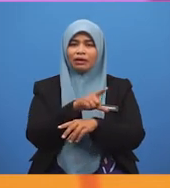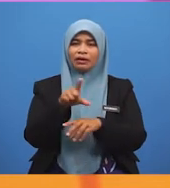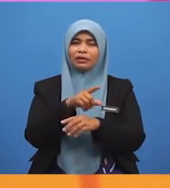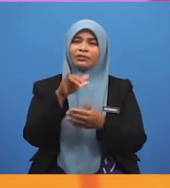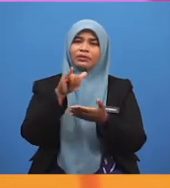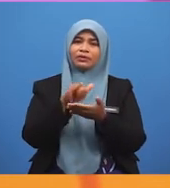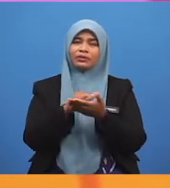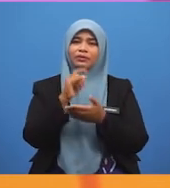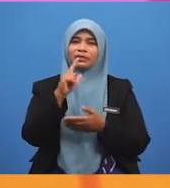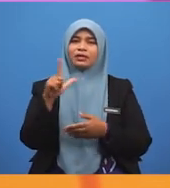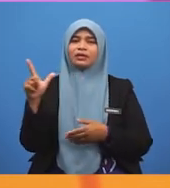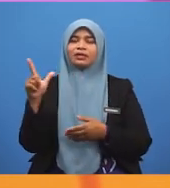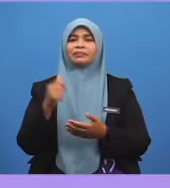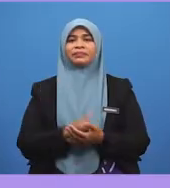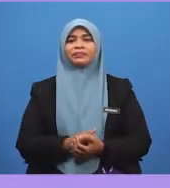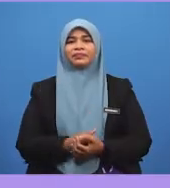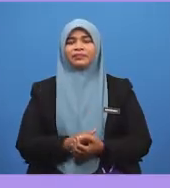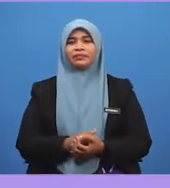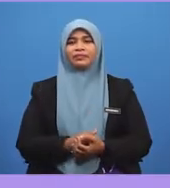lagu tersebut ialah